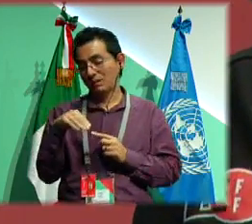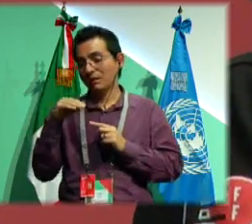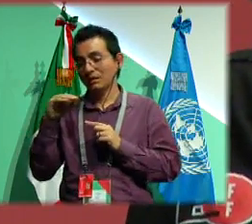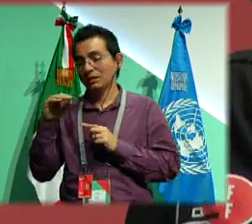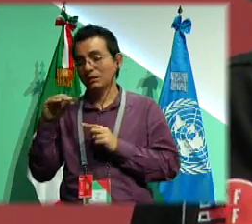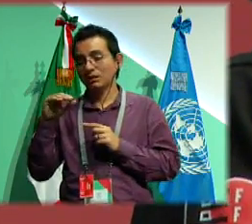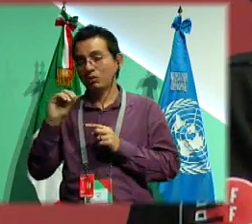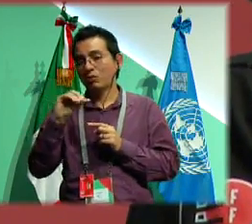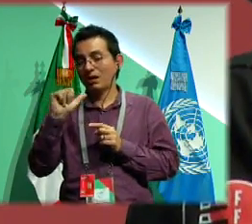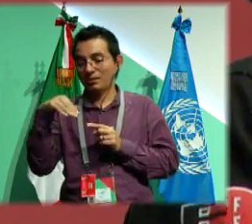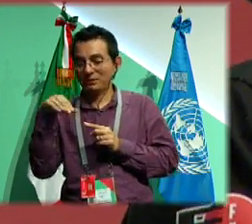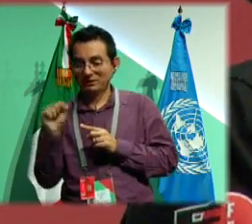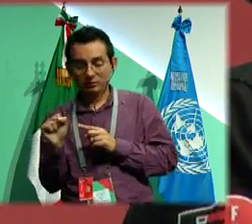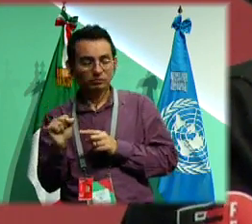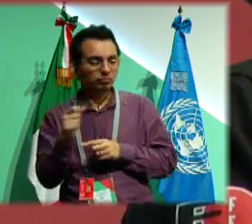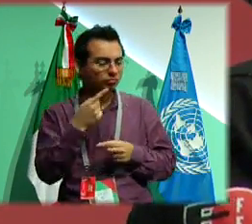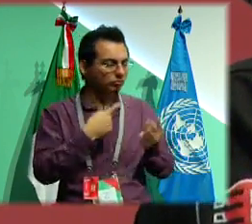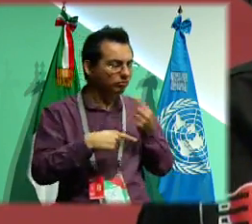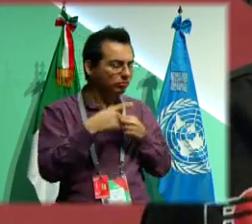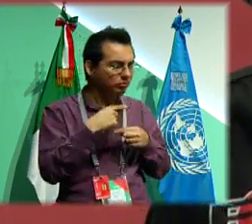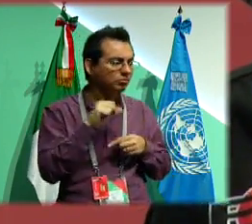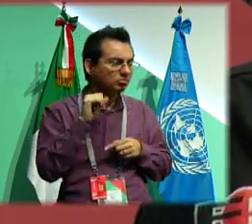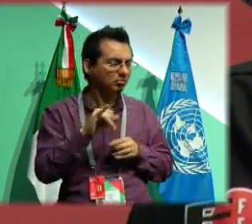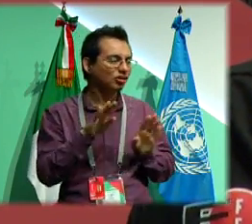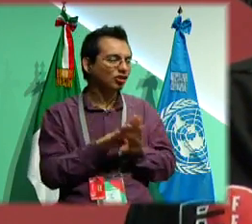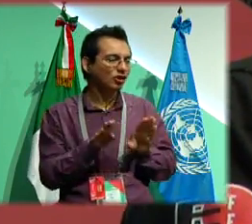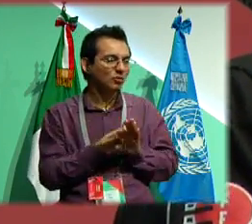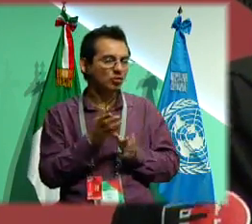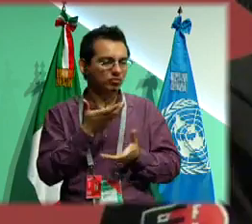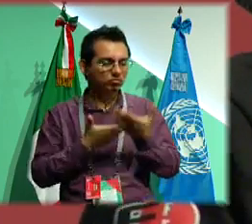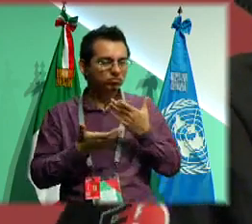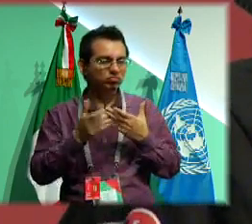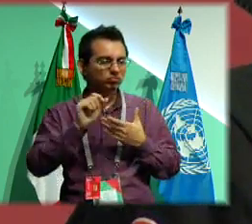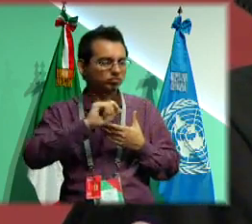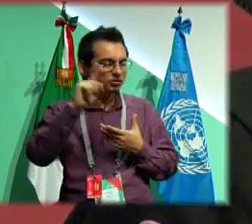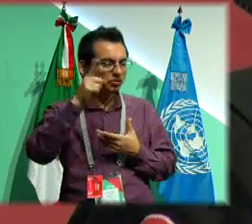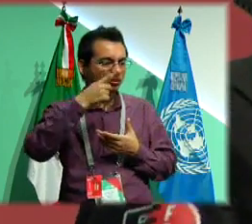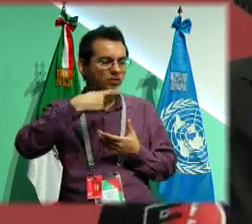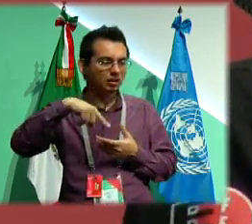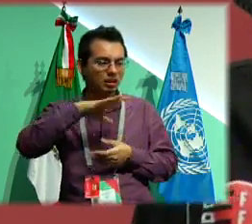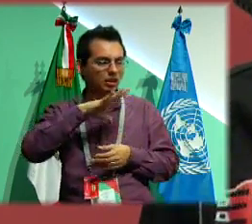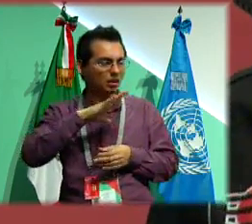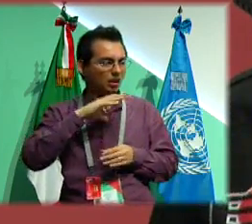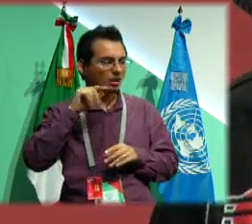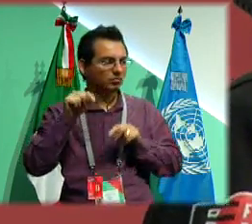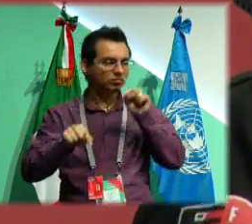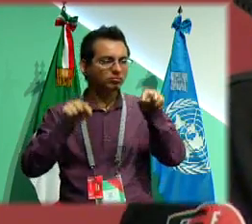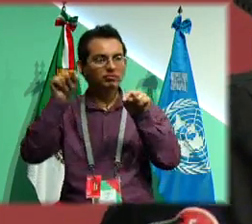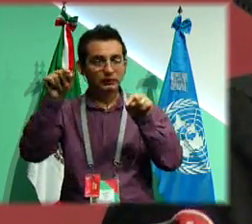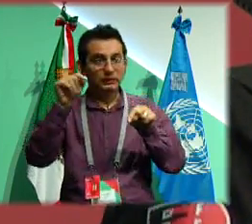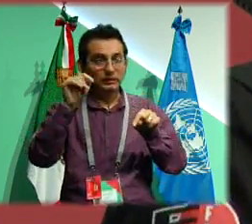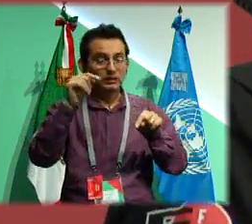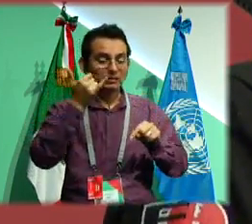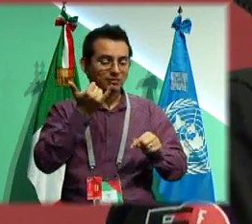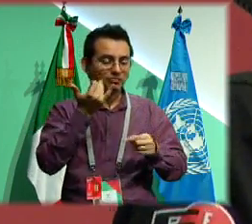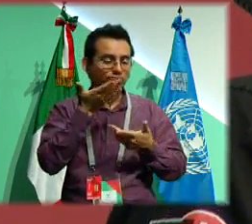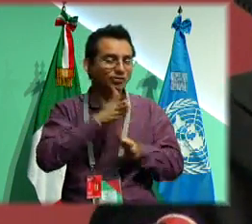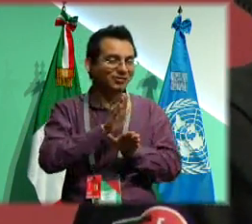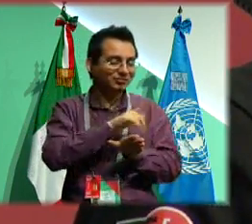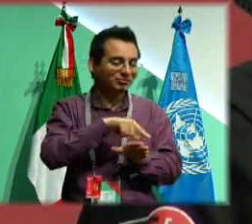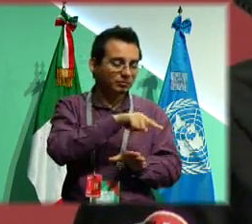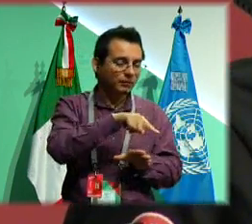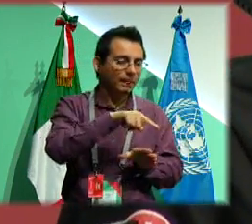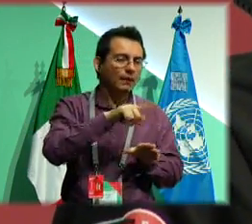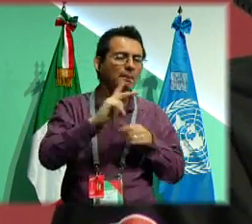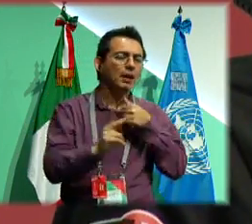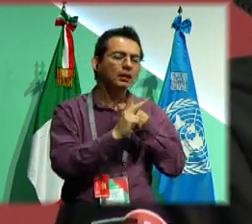fonctionne. Les pays en développement demandent des réformes agricoles et les pays développés disent non, nous voulons des